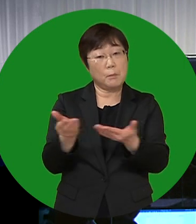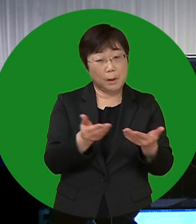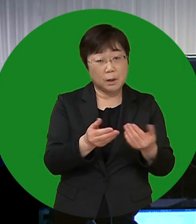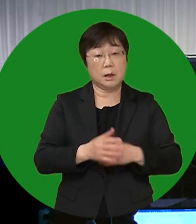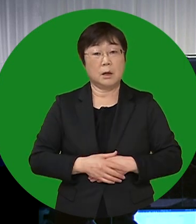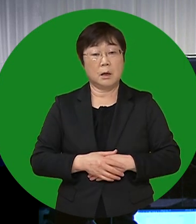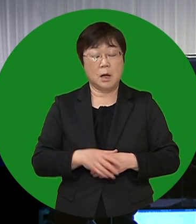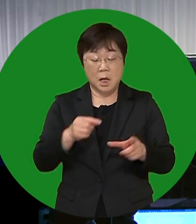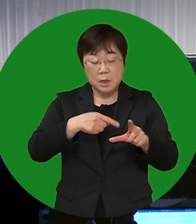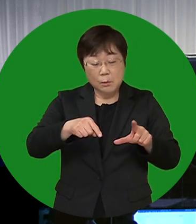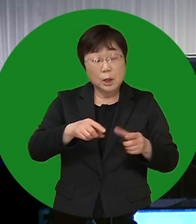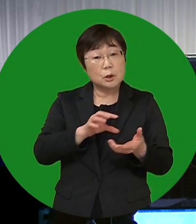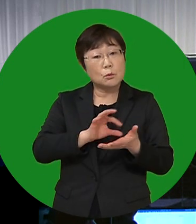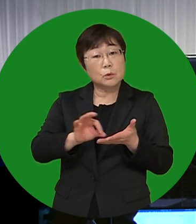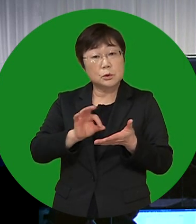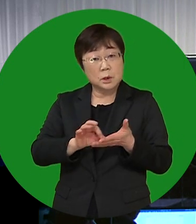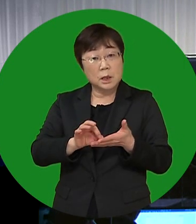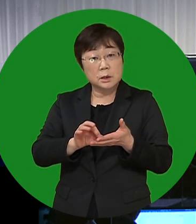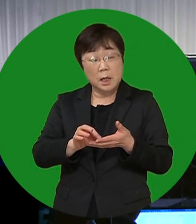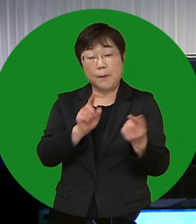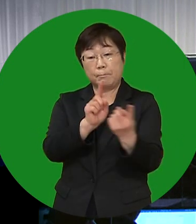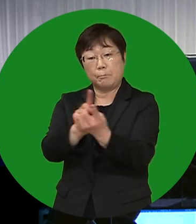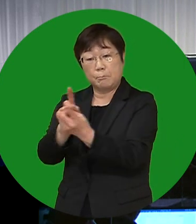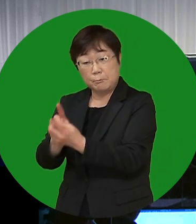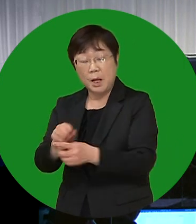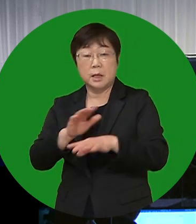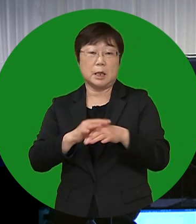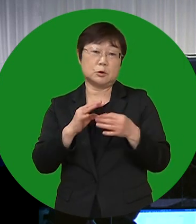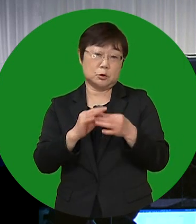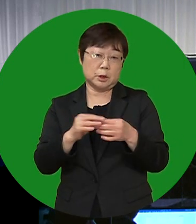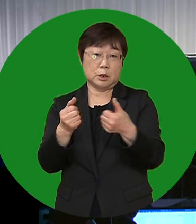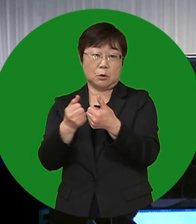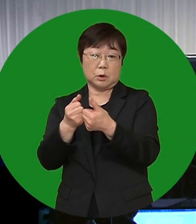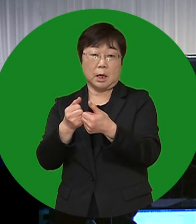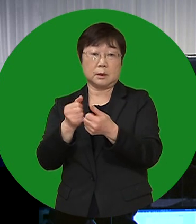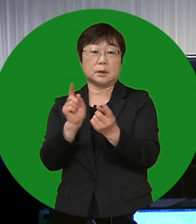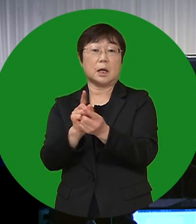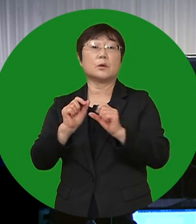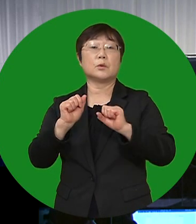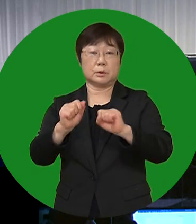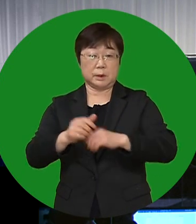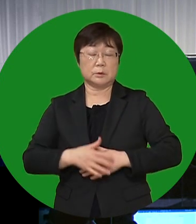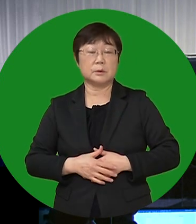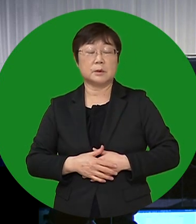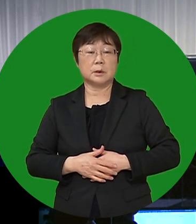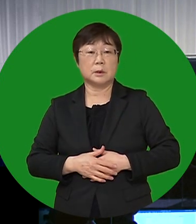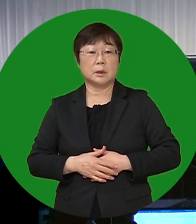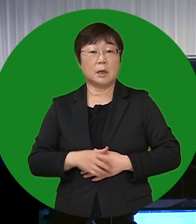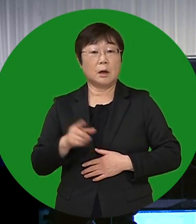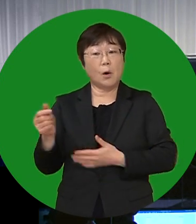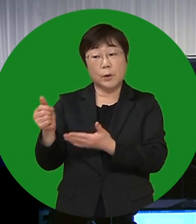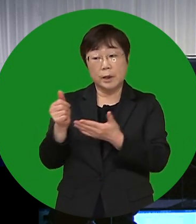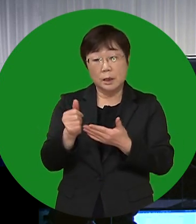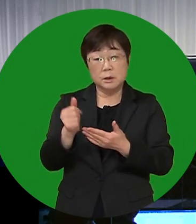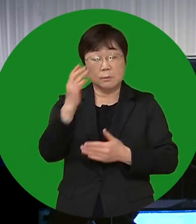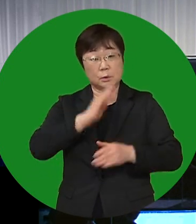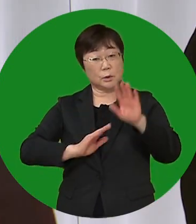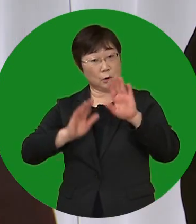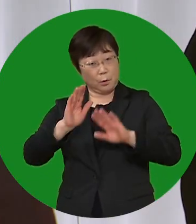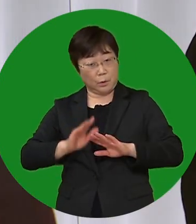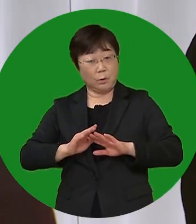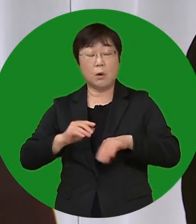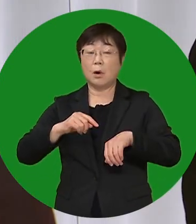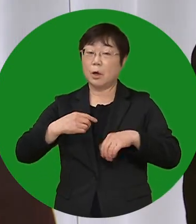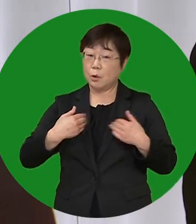タブレット等使ってワンストップでお手続きや相談に対応しておりますその日のお客様のコンディションです